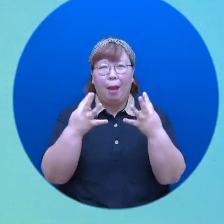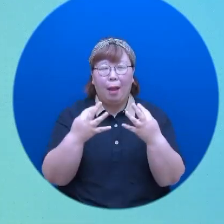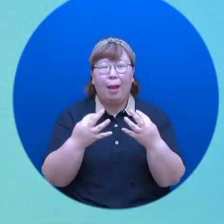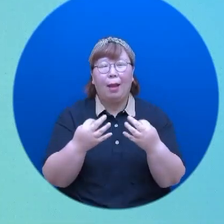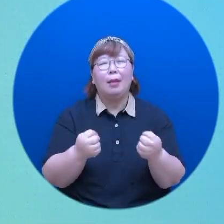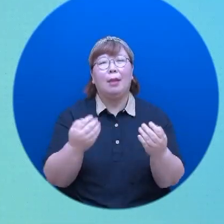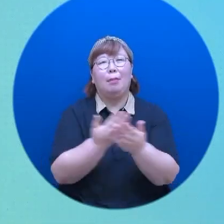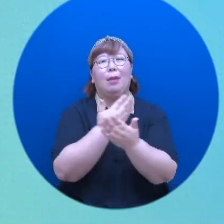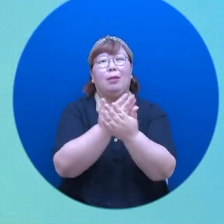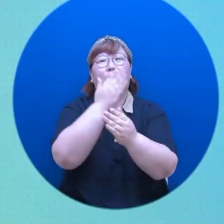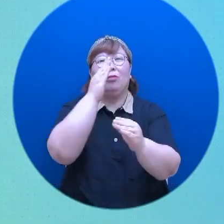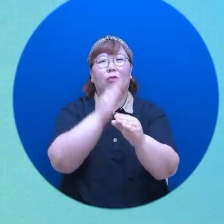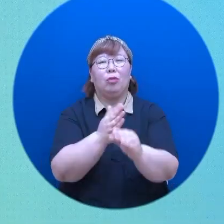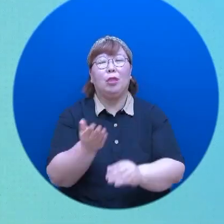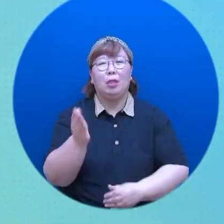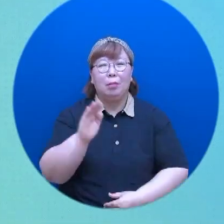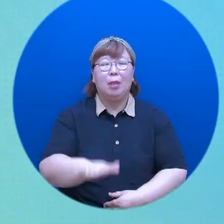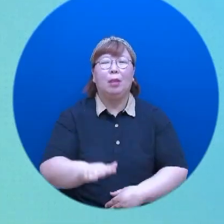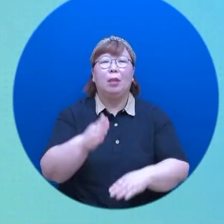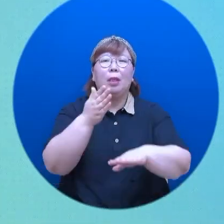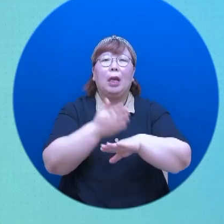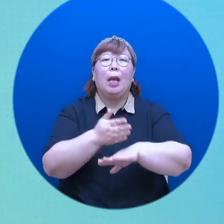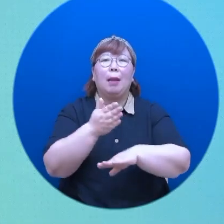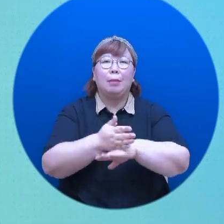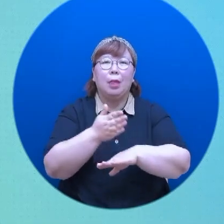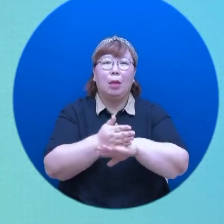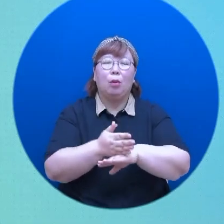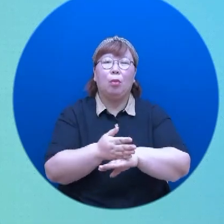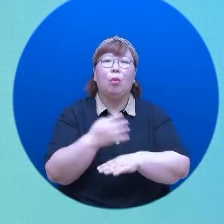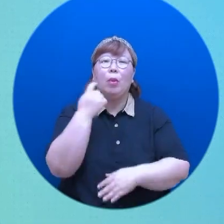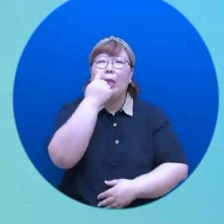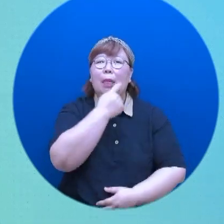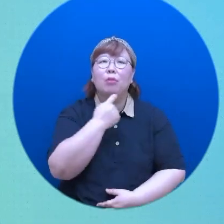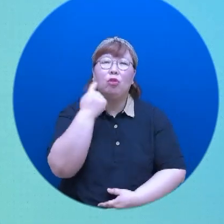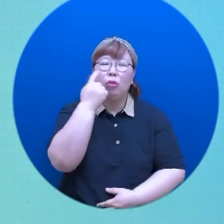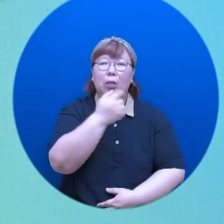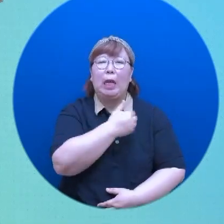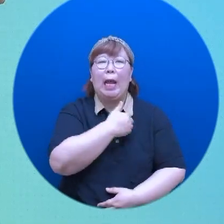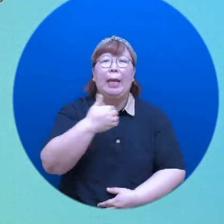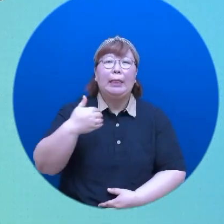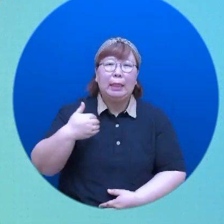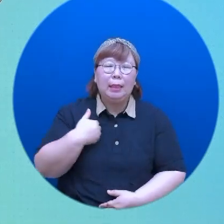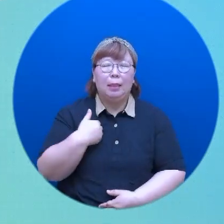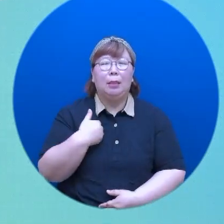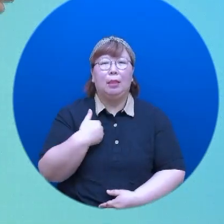좋아졌지만 감사로 입술을 가득 채우는